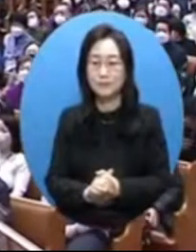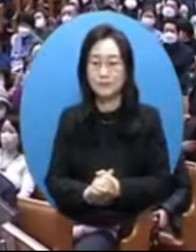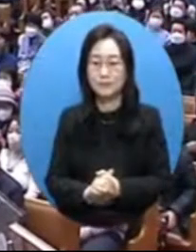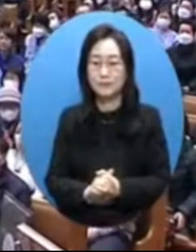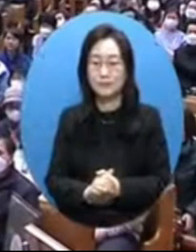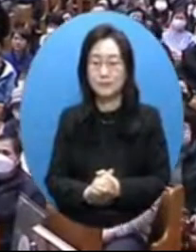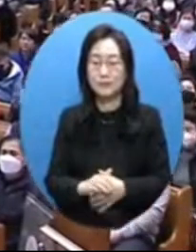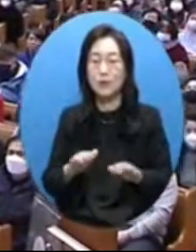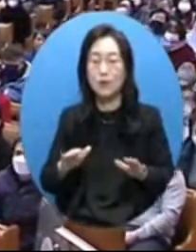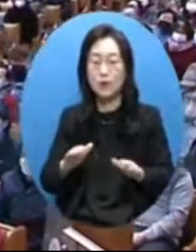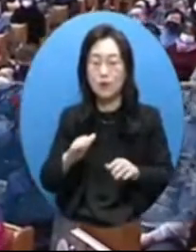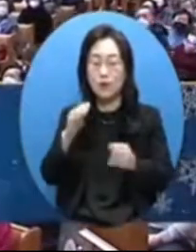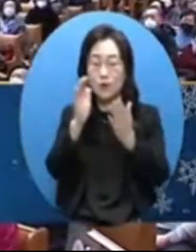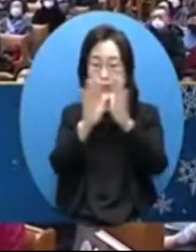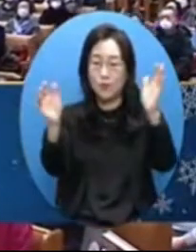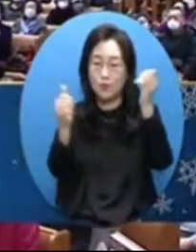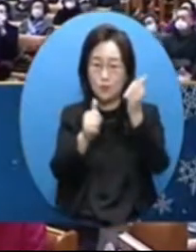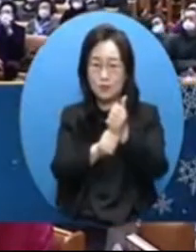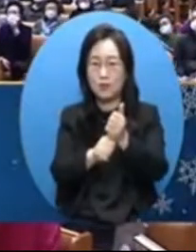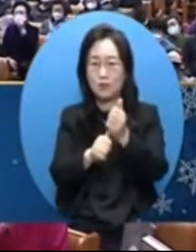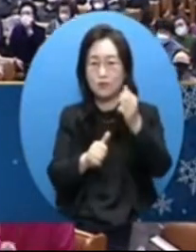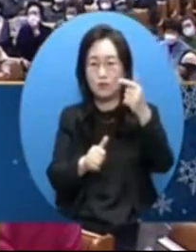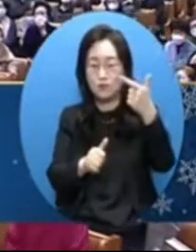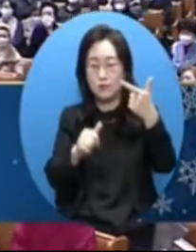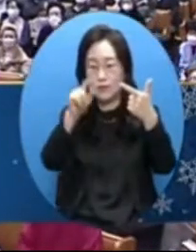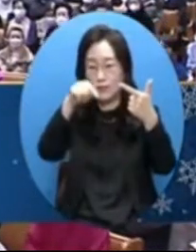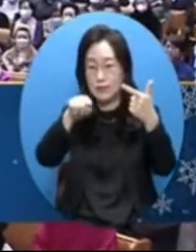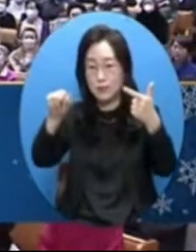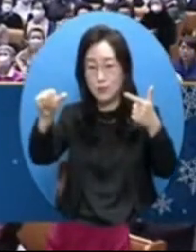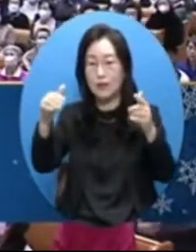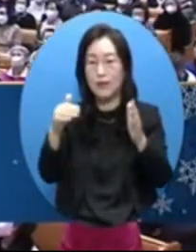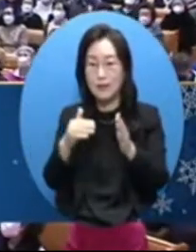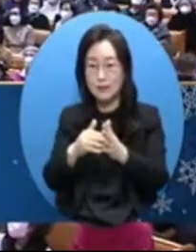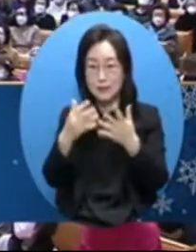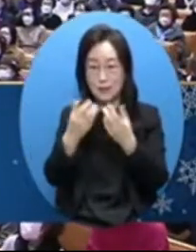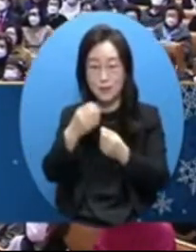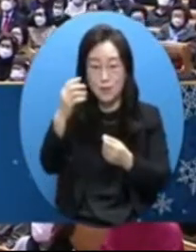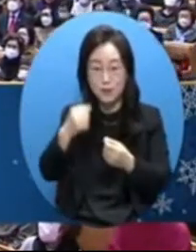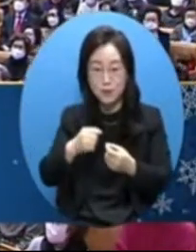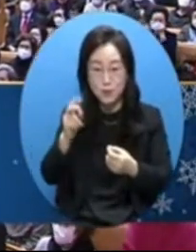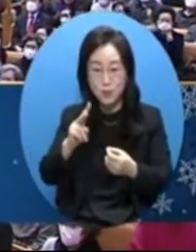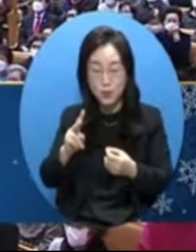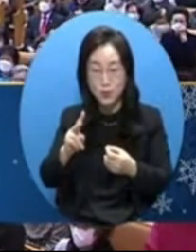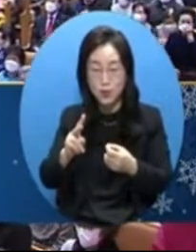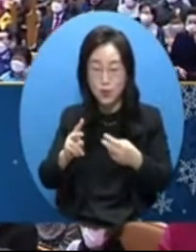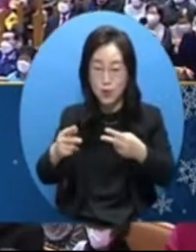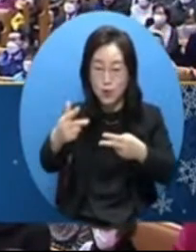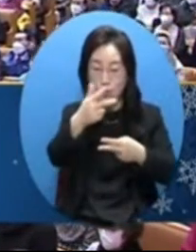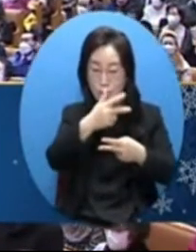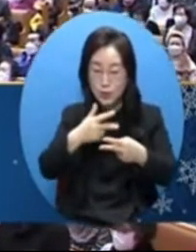오늘 여호수아서 6장 1절 5절을 본문을 하여서 여리고를 무너뜨리라